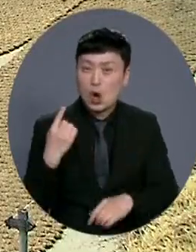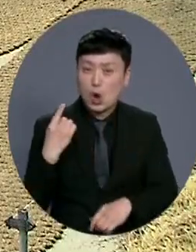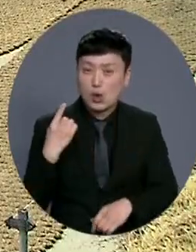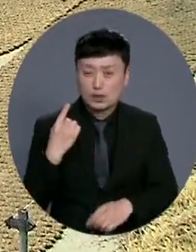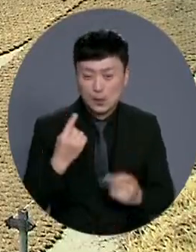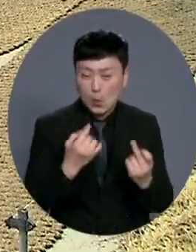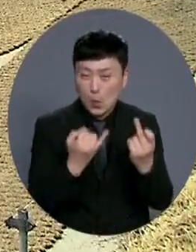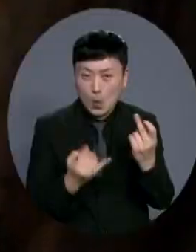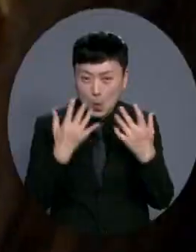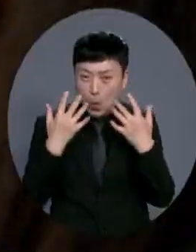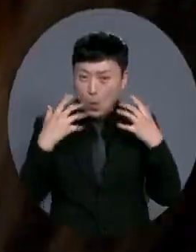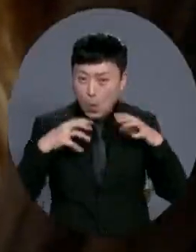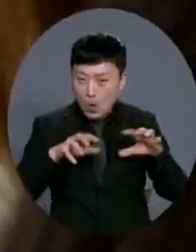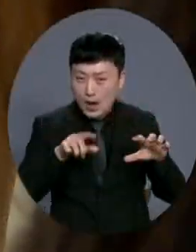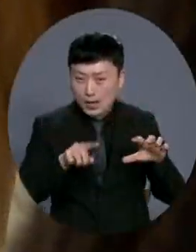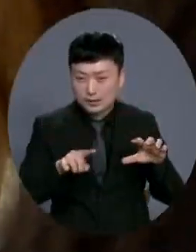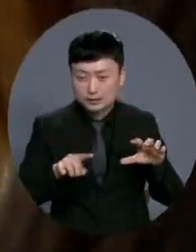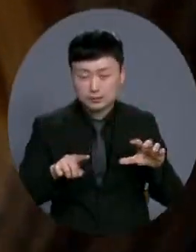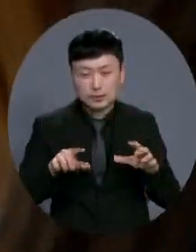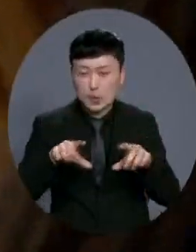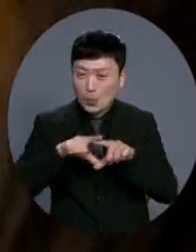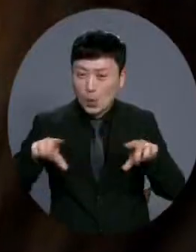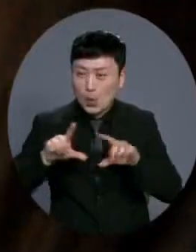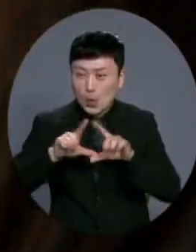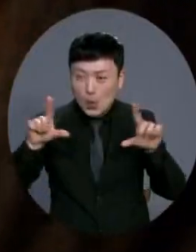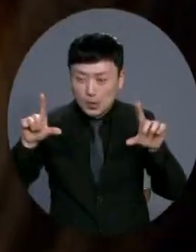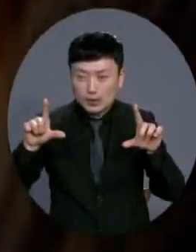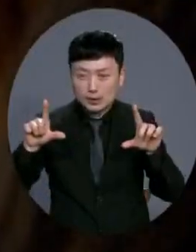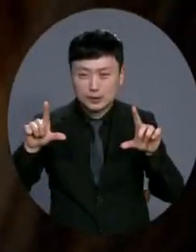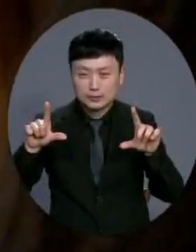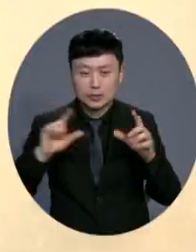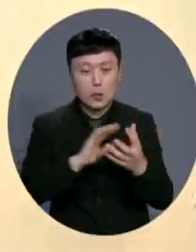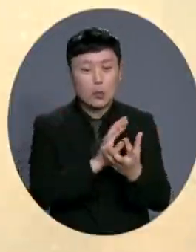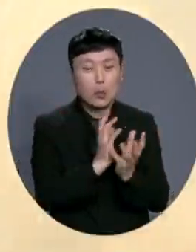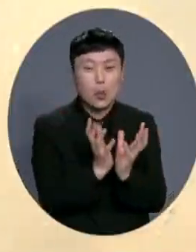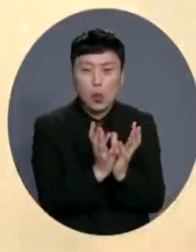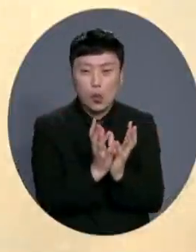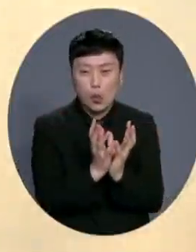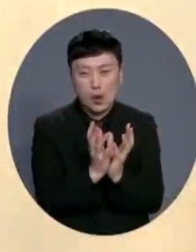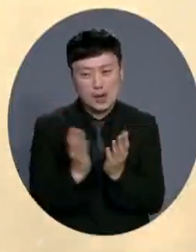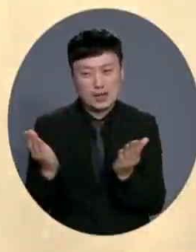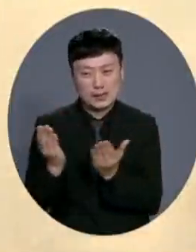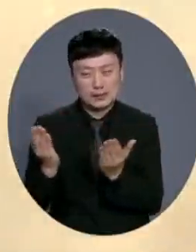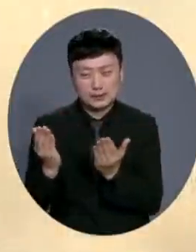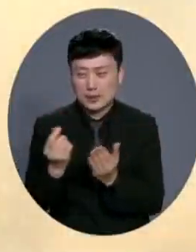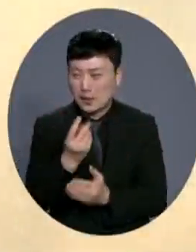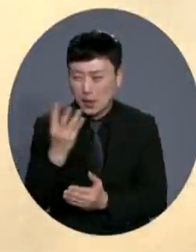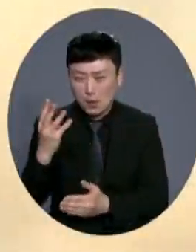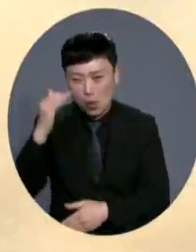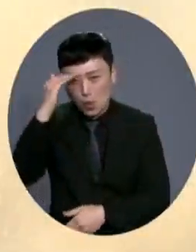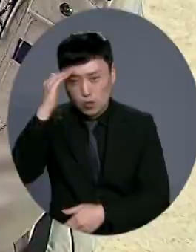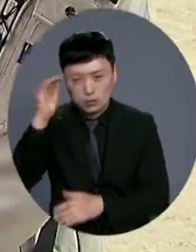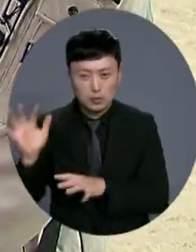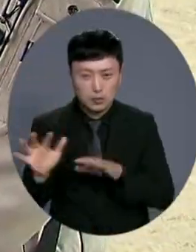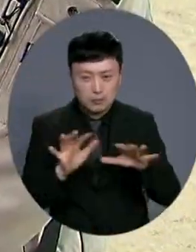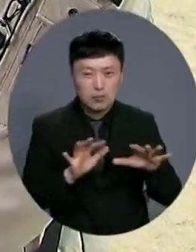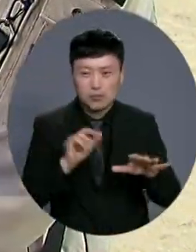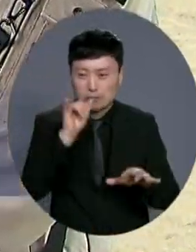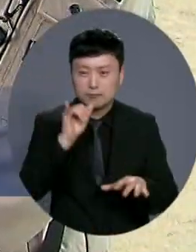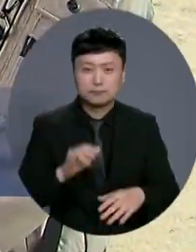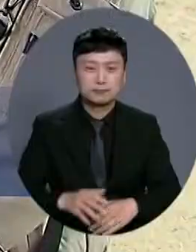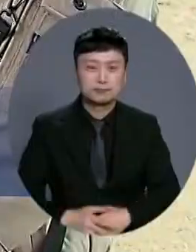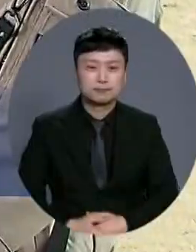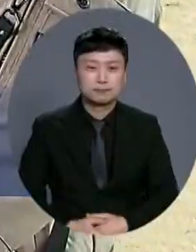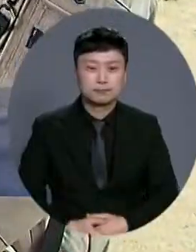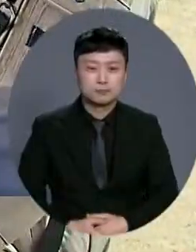생일을 축하하기 위해 평일이지만 연차를 내고 봉화까지 찾은 직장인 팬들도 도 있었습니다 연구 이전하게